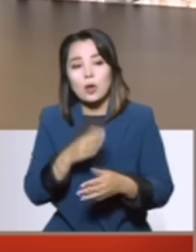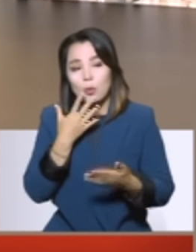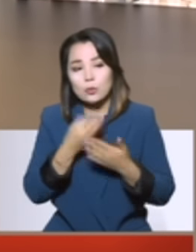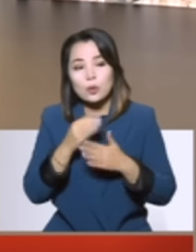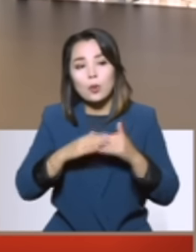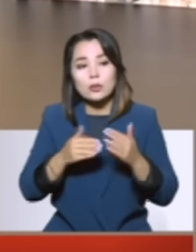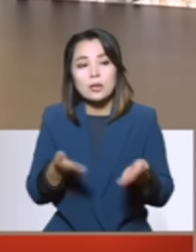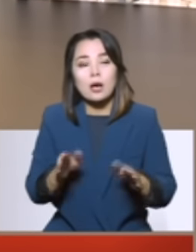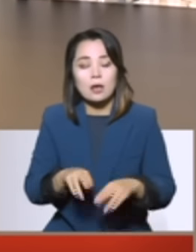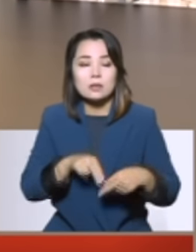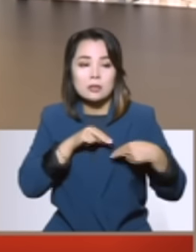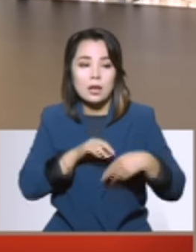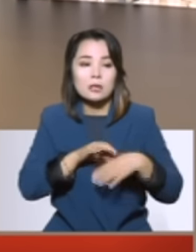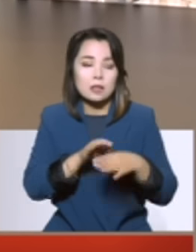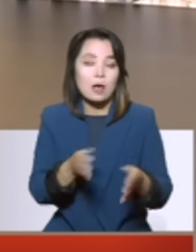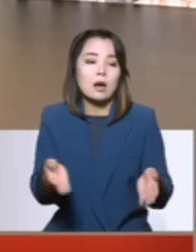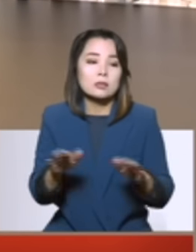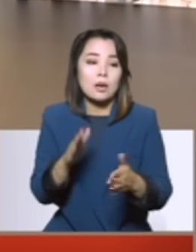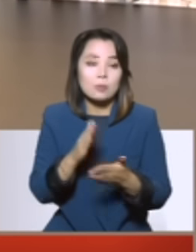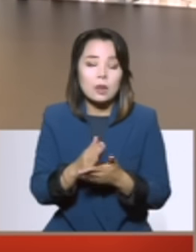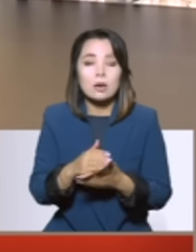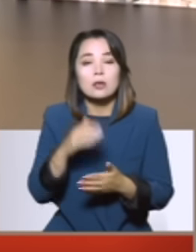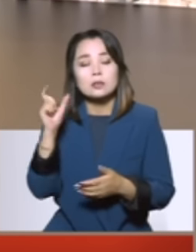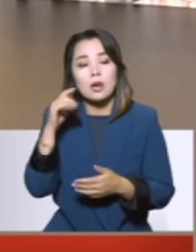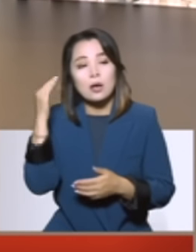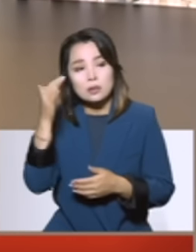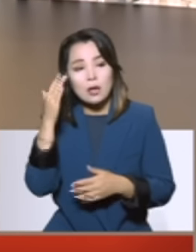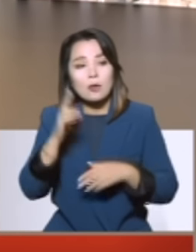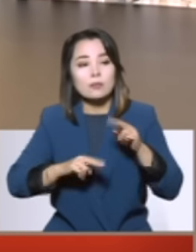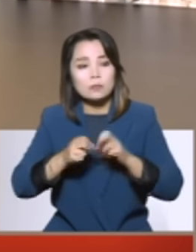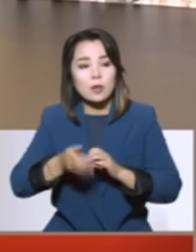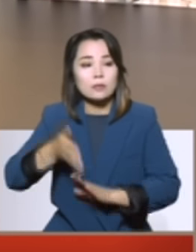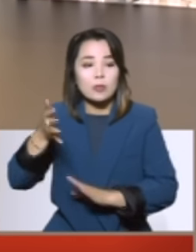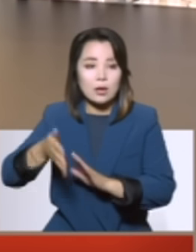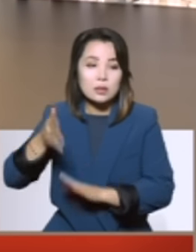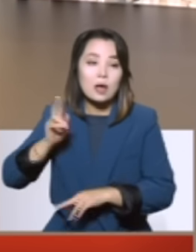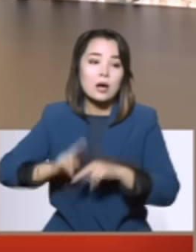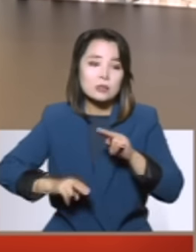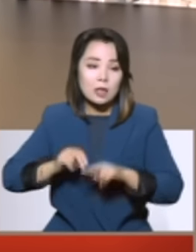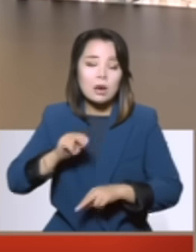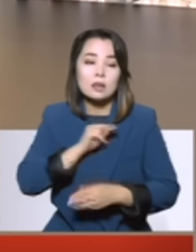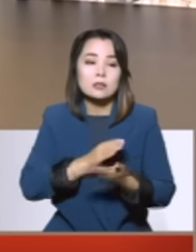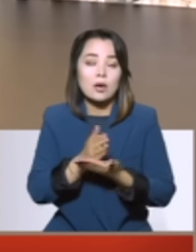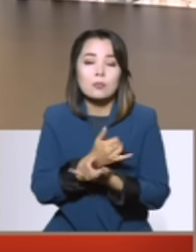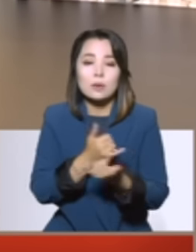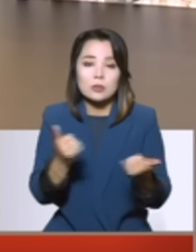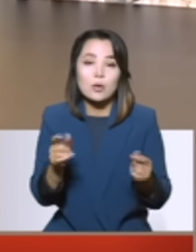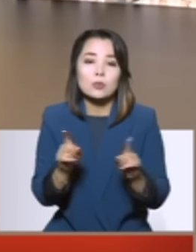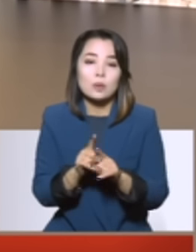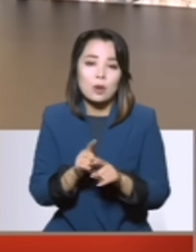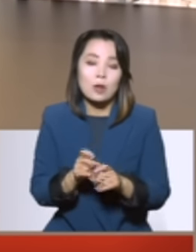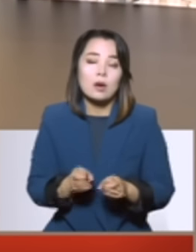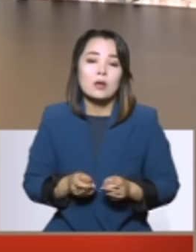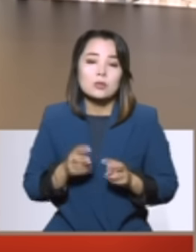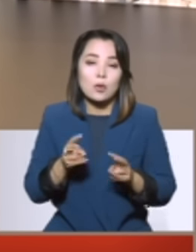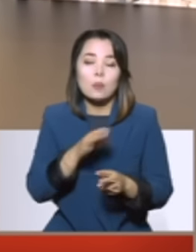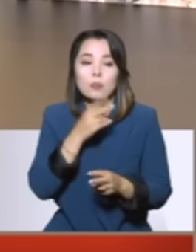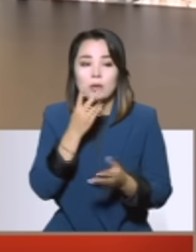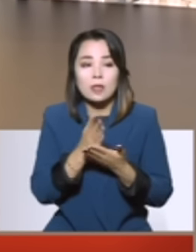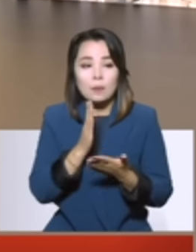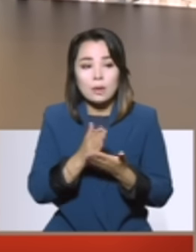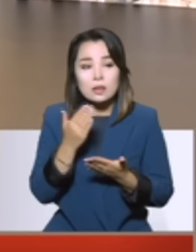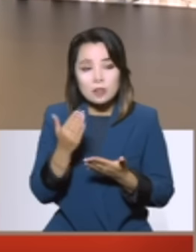қолтаңбаңды қалдырумен тең. Дегенмен көк аспанмен таласып, зәулім сарайлар салып жүргенде, қызметкерлерге төнетін қауіп көп екені де